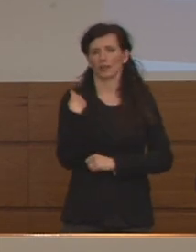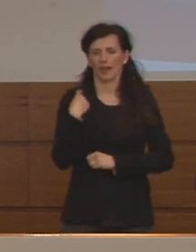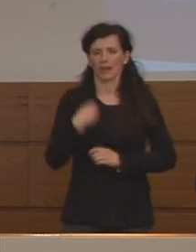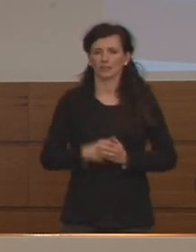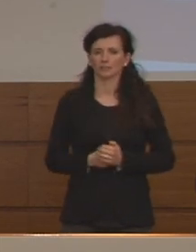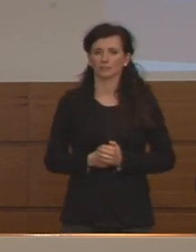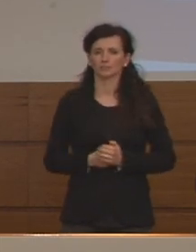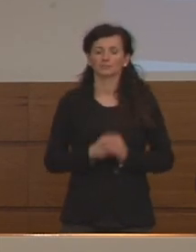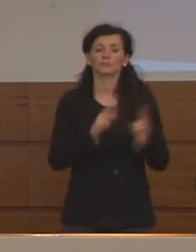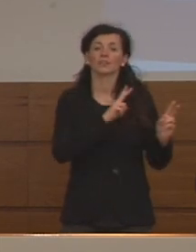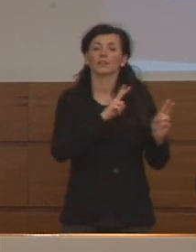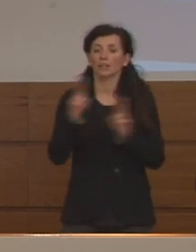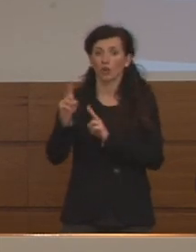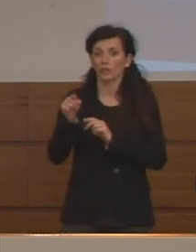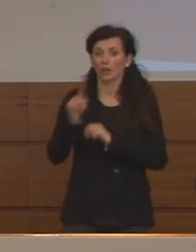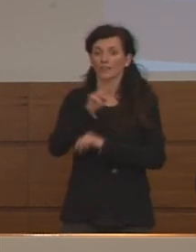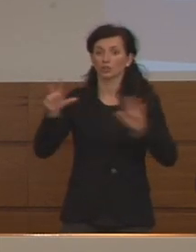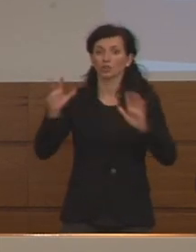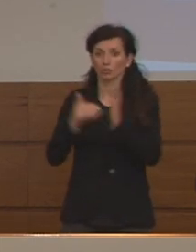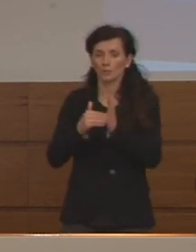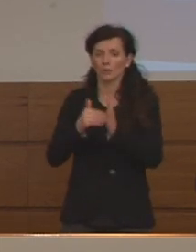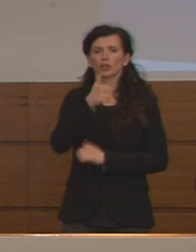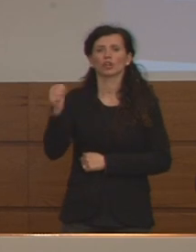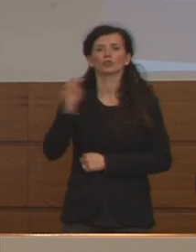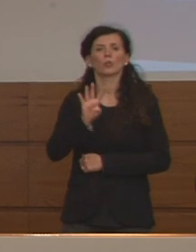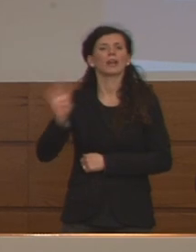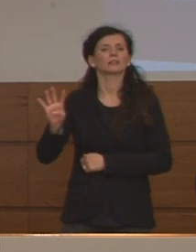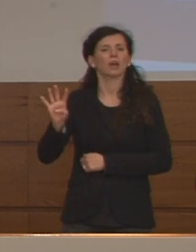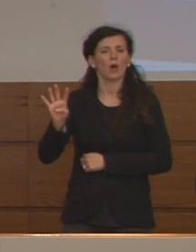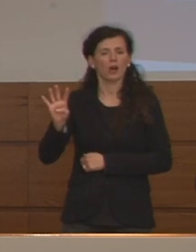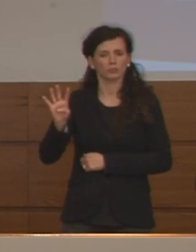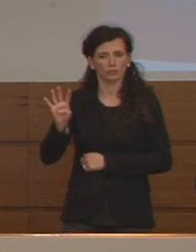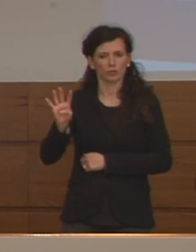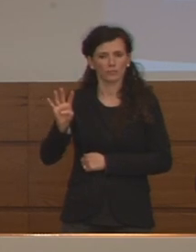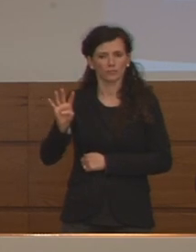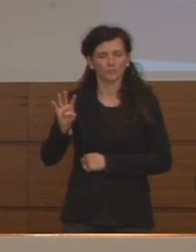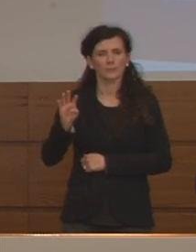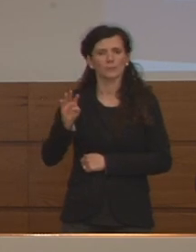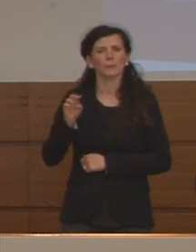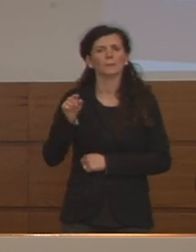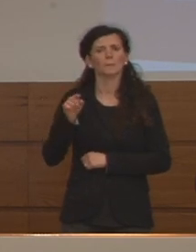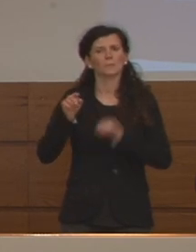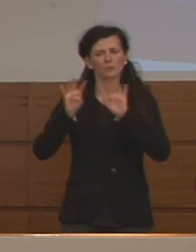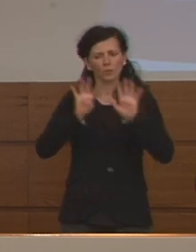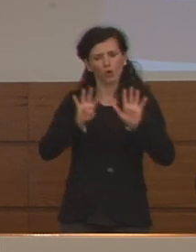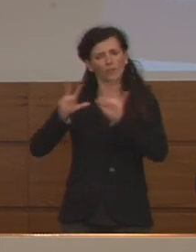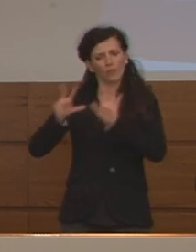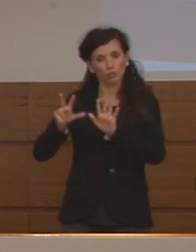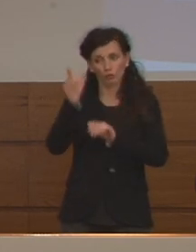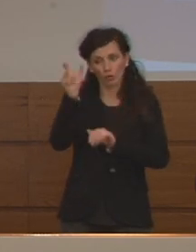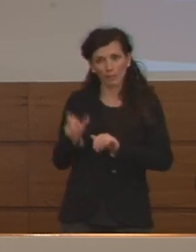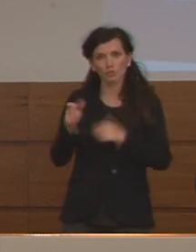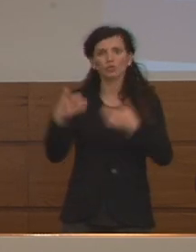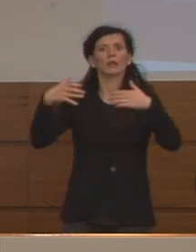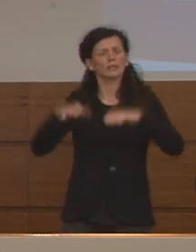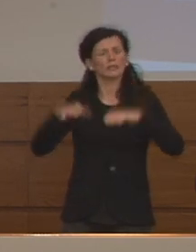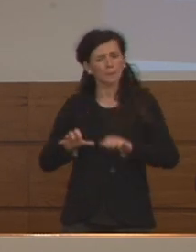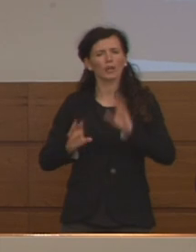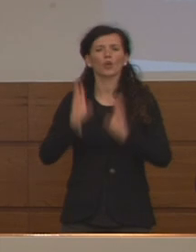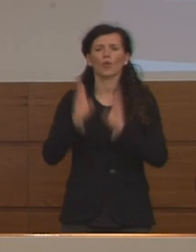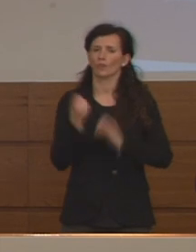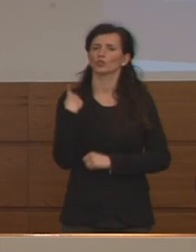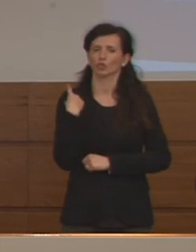numero dei ricoverati e di 28 1.144 con 98 persone in meno rispetto a ieri